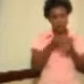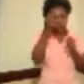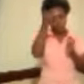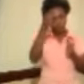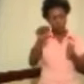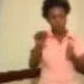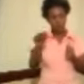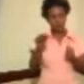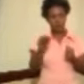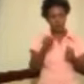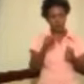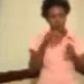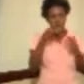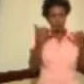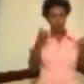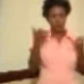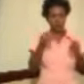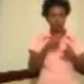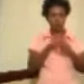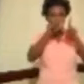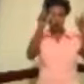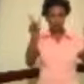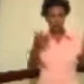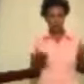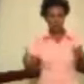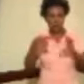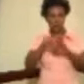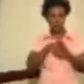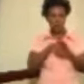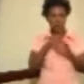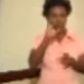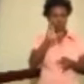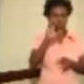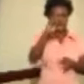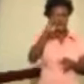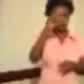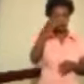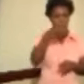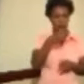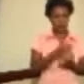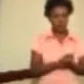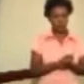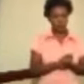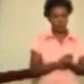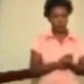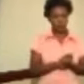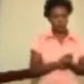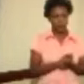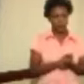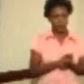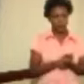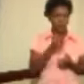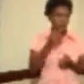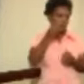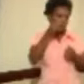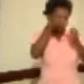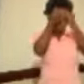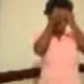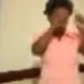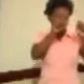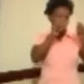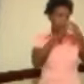seulement veto en décision CIRH, je pense qu'il n'est pas d'accord. CIRH, tout le monde connaît, il est en tête l'ancien président Clinton avec premier ministre